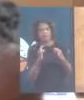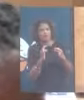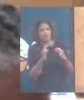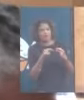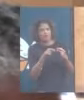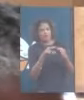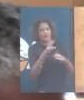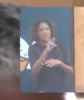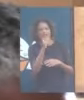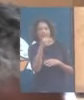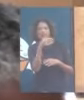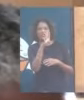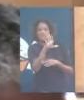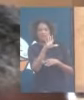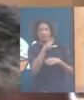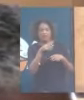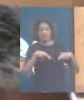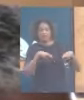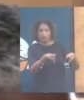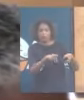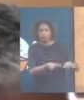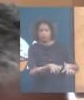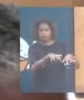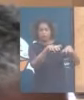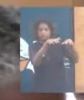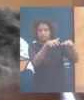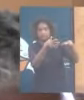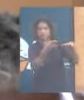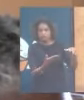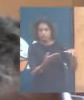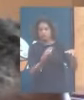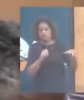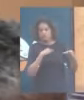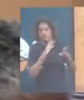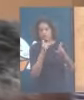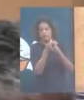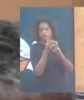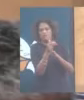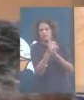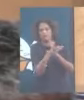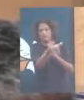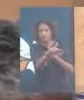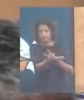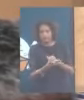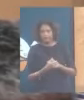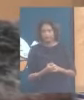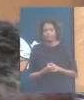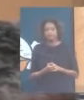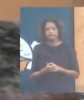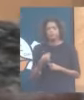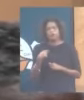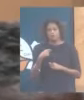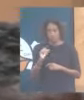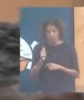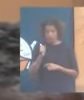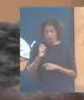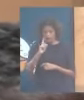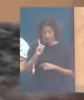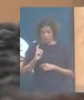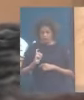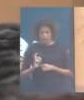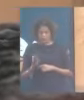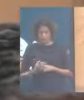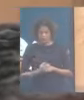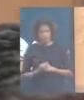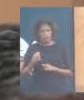la RN5. Mes questions, le premier aspect de ma question, c'est que je relance une